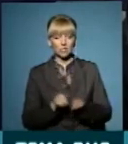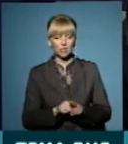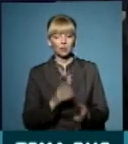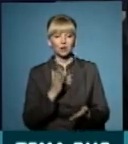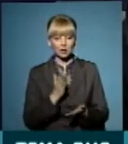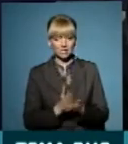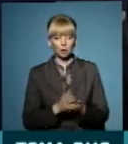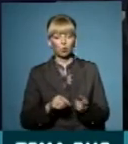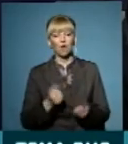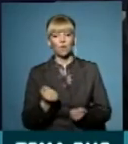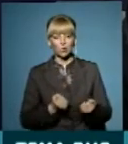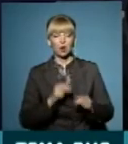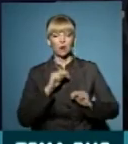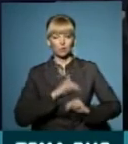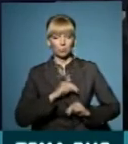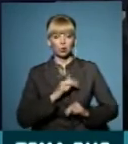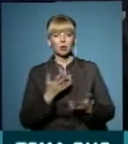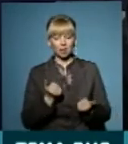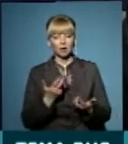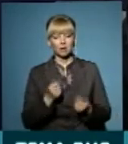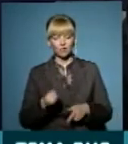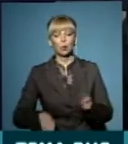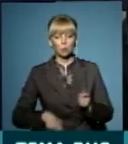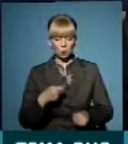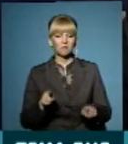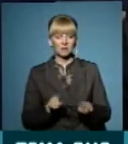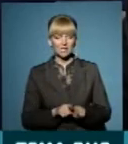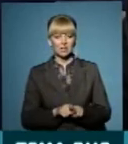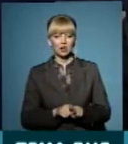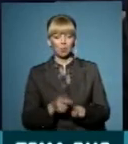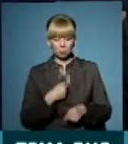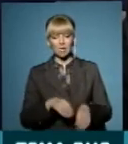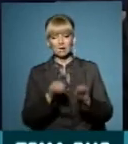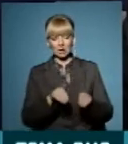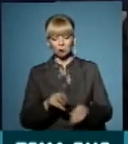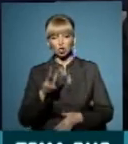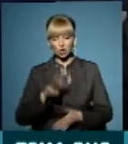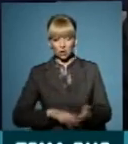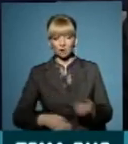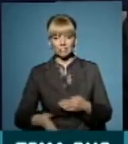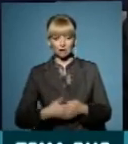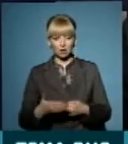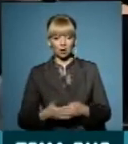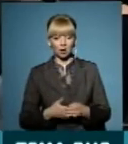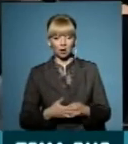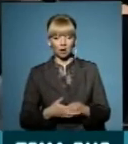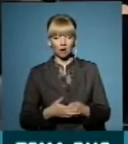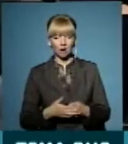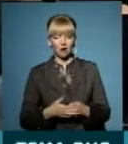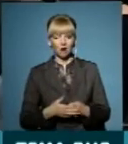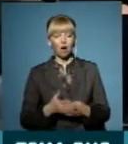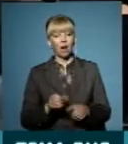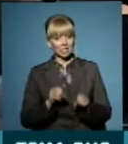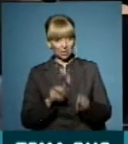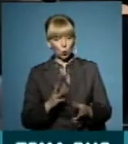що водії працюють забагато. Вони порушують далі, порушують. І що саме робити? Ми накладаємо на них штрафні санкції. А чи несе це загрозу загалом